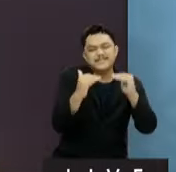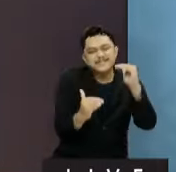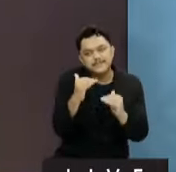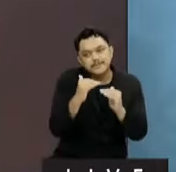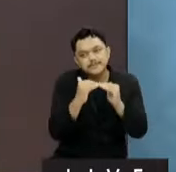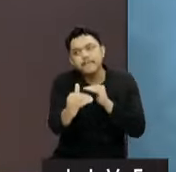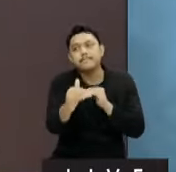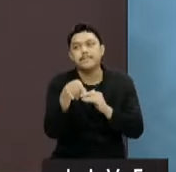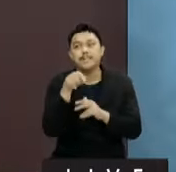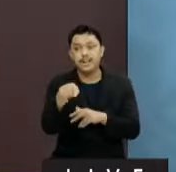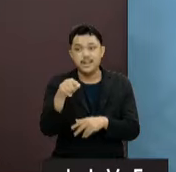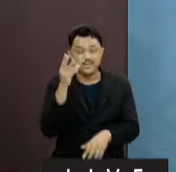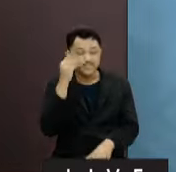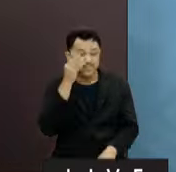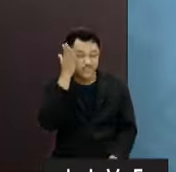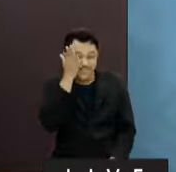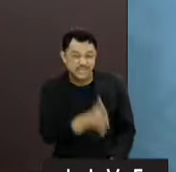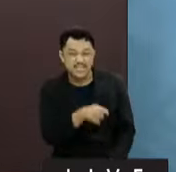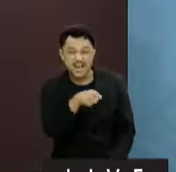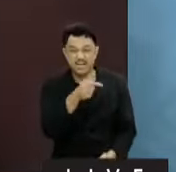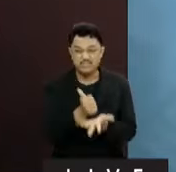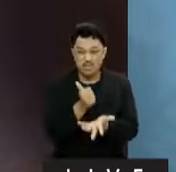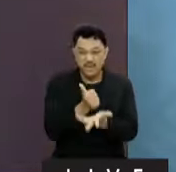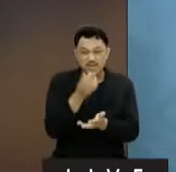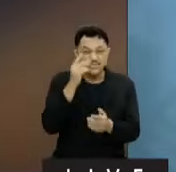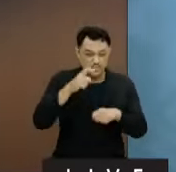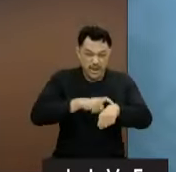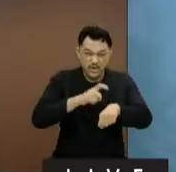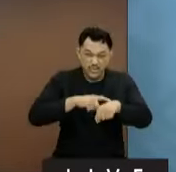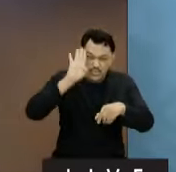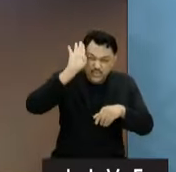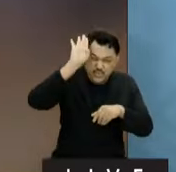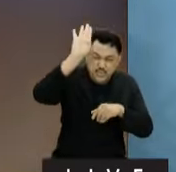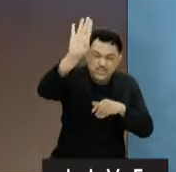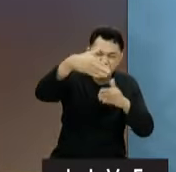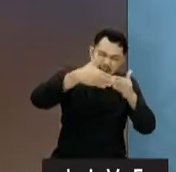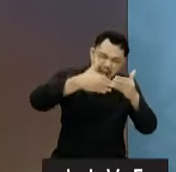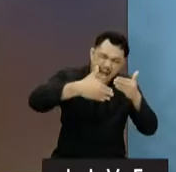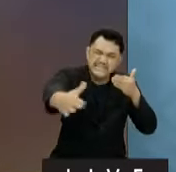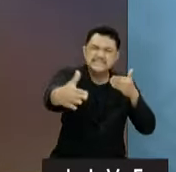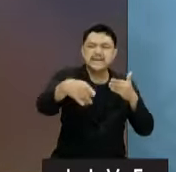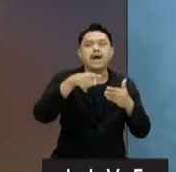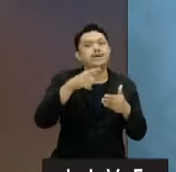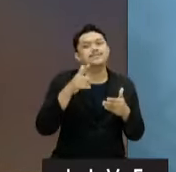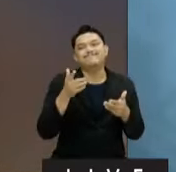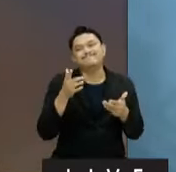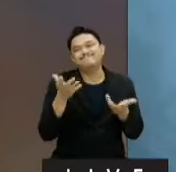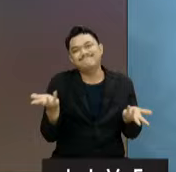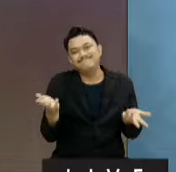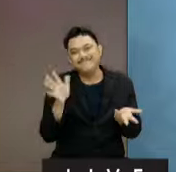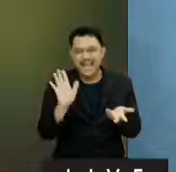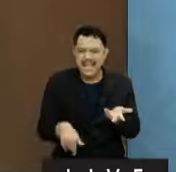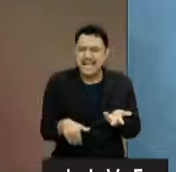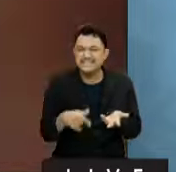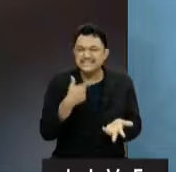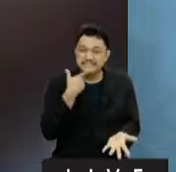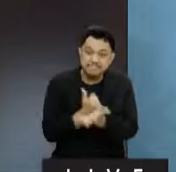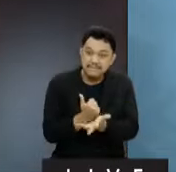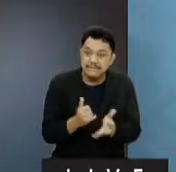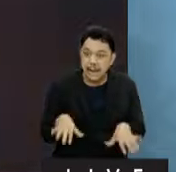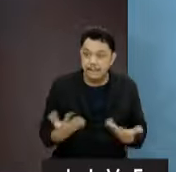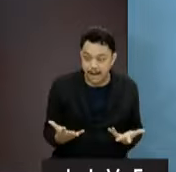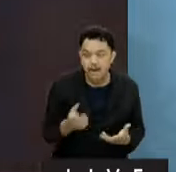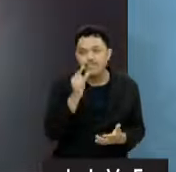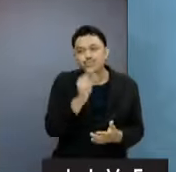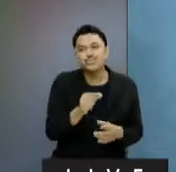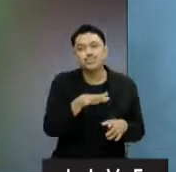sebenarnya usianya dia sampai mungkin nanti ya gitu. Jadi masa depannya masih panjang sekali sehingga sangat penting untuk bisa adanya pendampingan bagi anak-anak